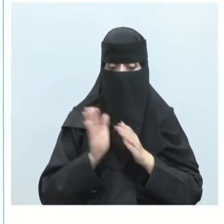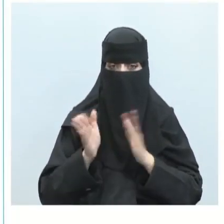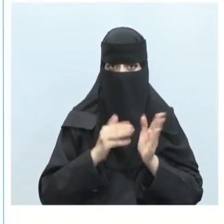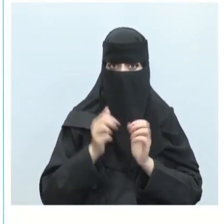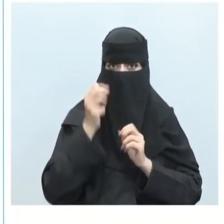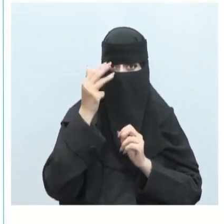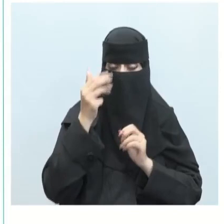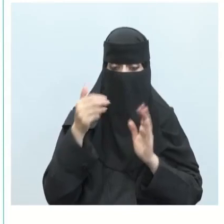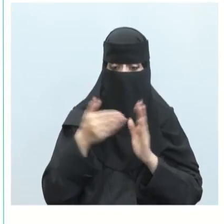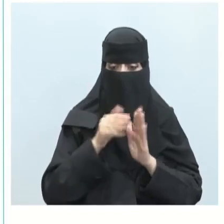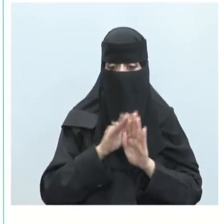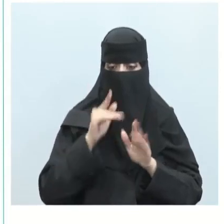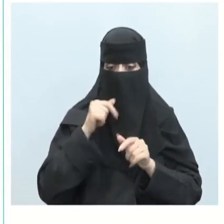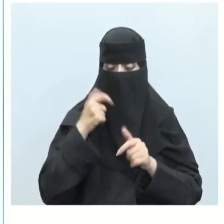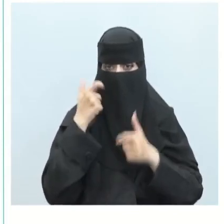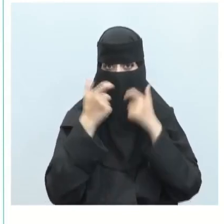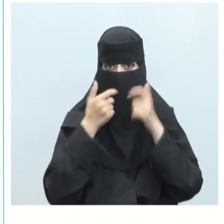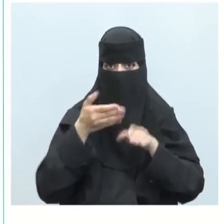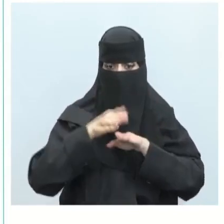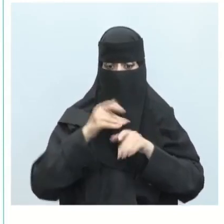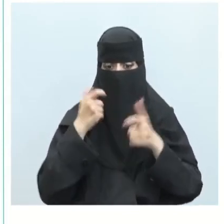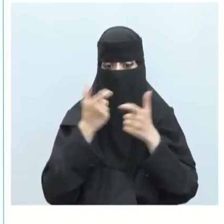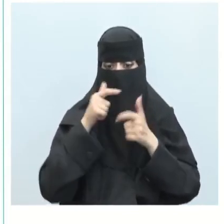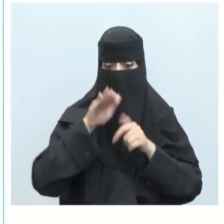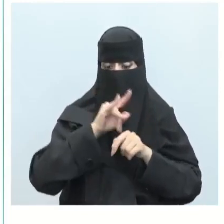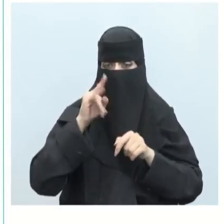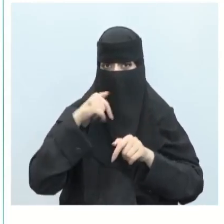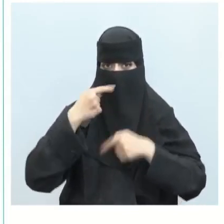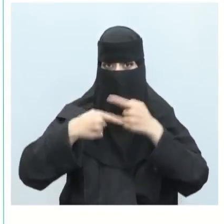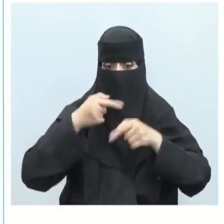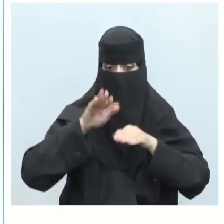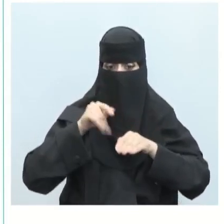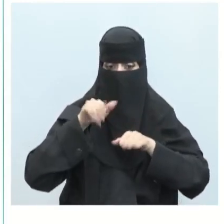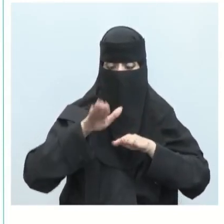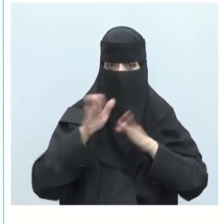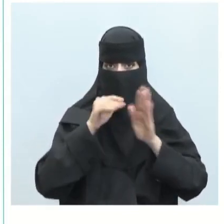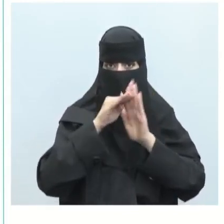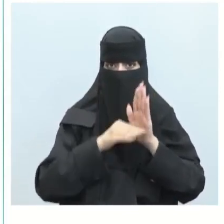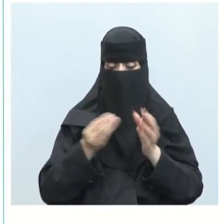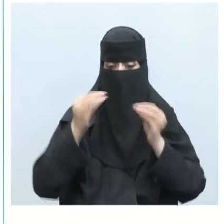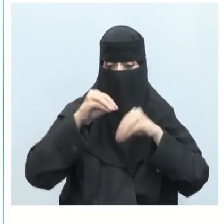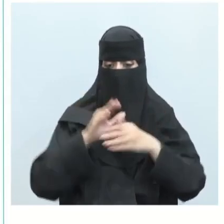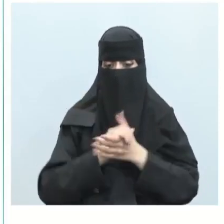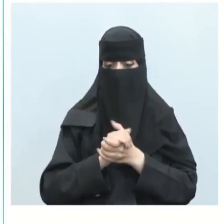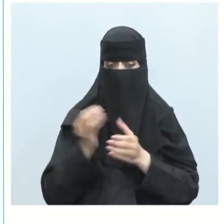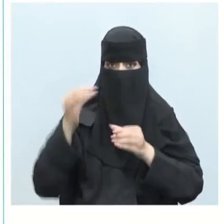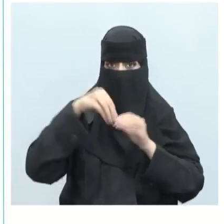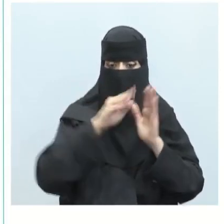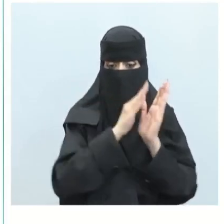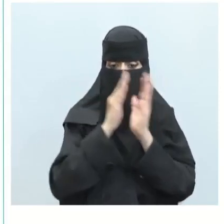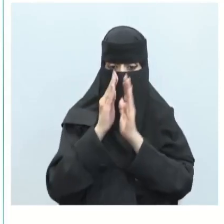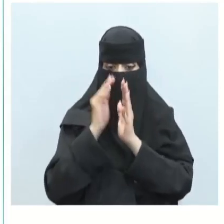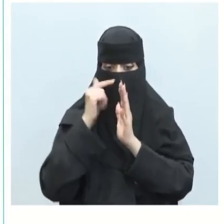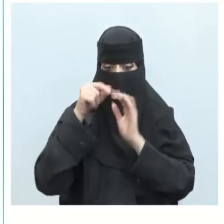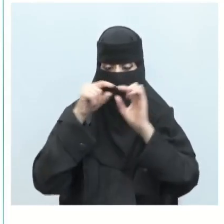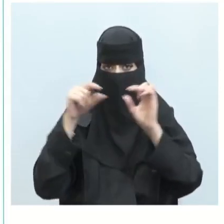التاسع والاخير الكشف عن نشاط غير طبيعي في الشبكه بواسطه برنامج واير شارك حمل ملف